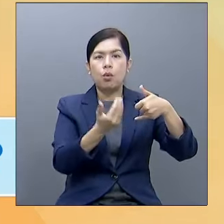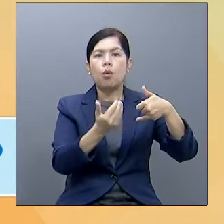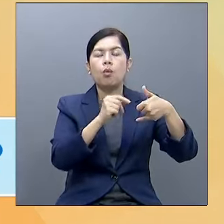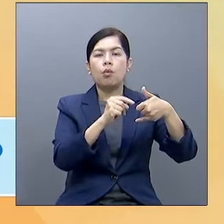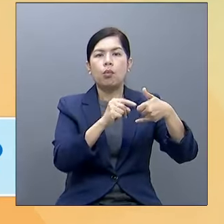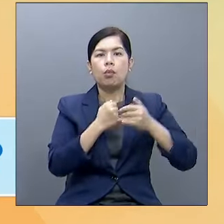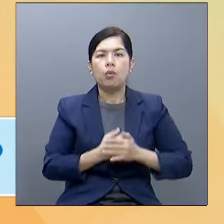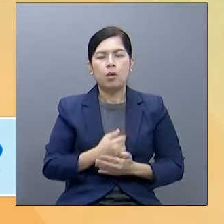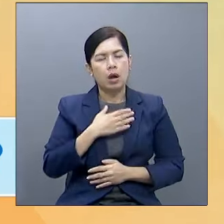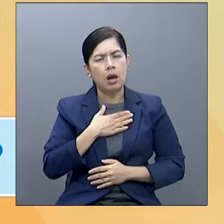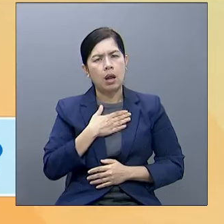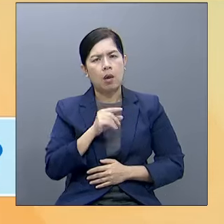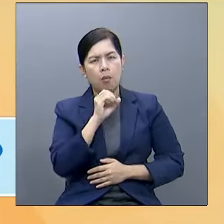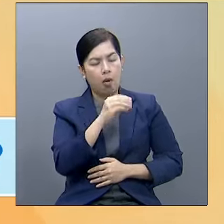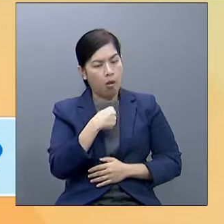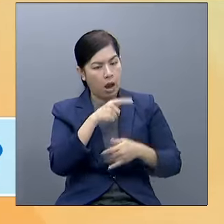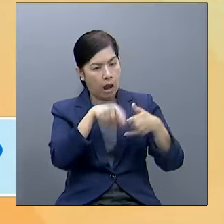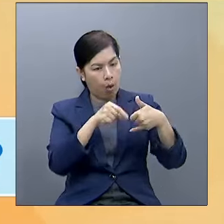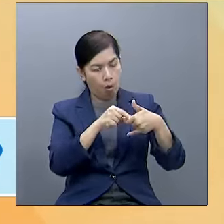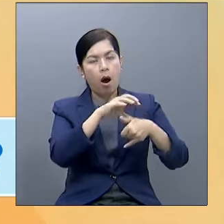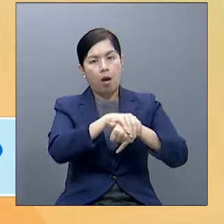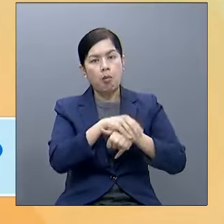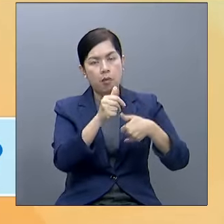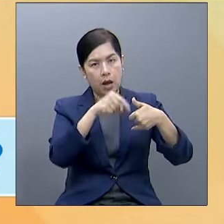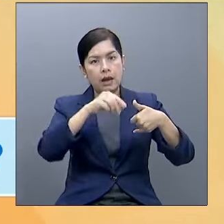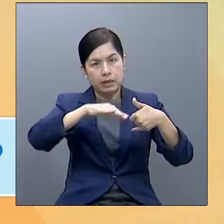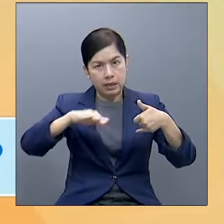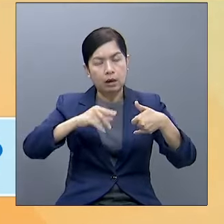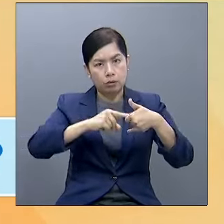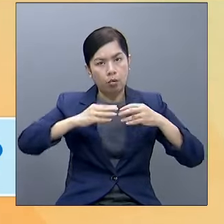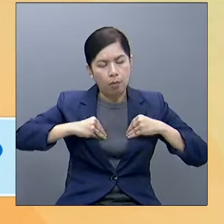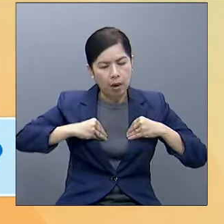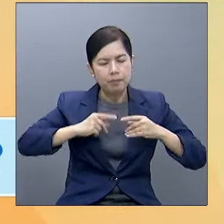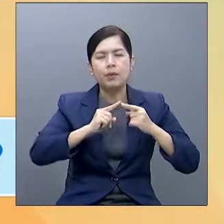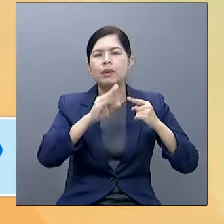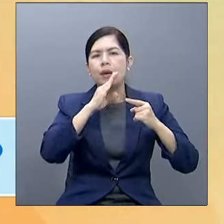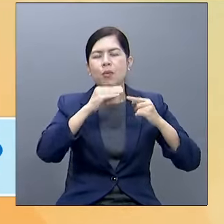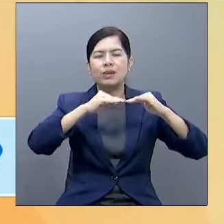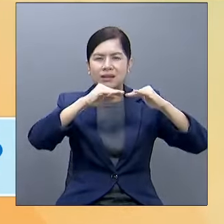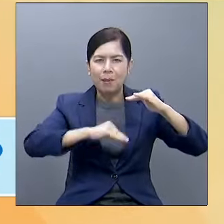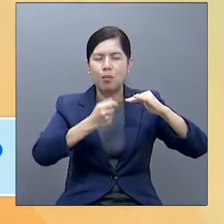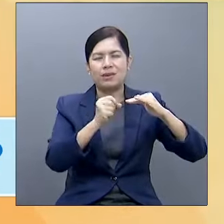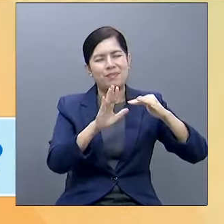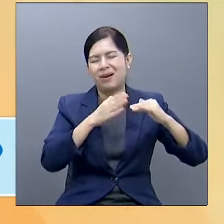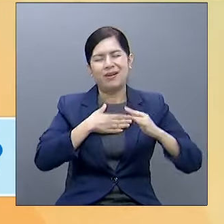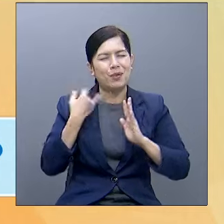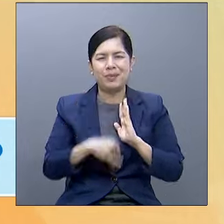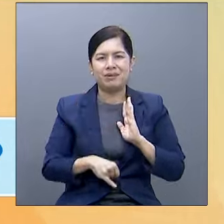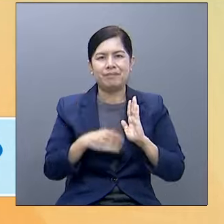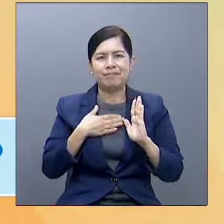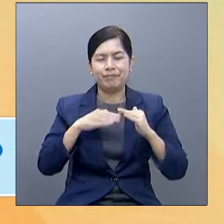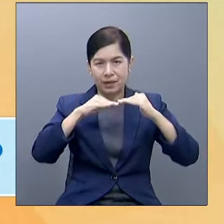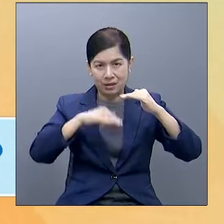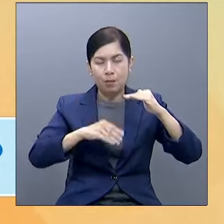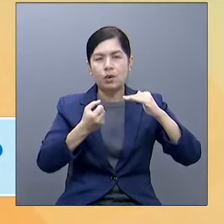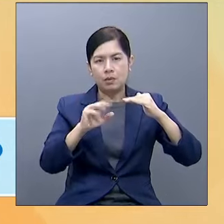ไปเนี่ยอาจจะสู้ว่าเอ้ยก็เด็กยอมไงนู่นนี่นั่นแต่เอาง่ายๆว่าถ้าไม่ถึง15 ค ุณหมดสิทธิ์สู้ ยังไงก็ผิด ยังไงก็ผิด